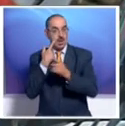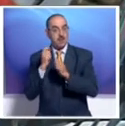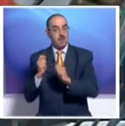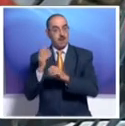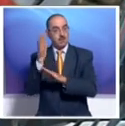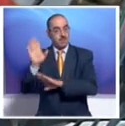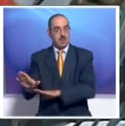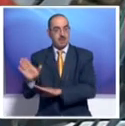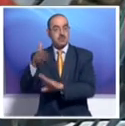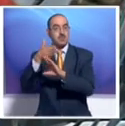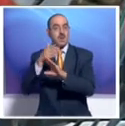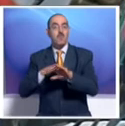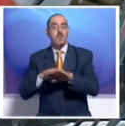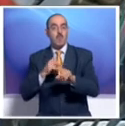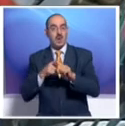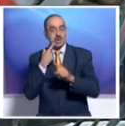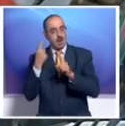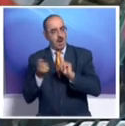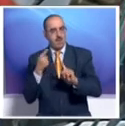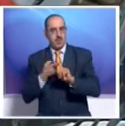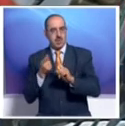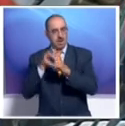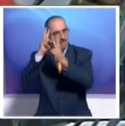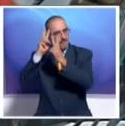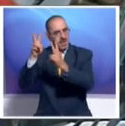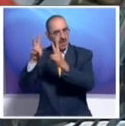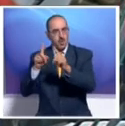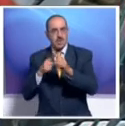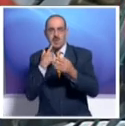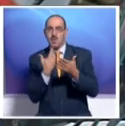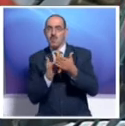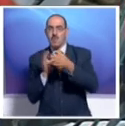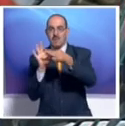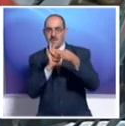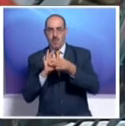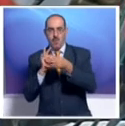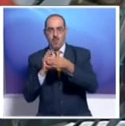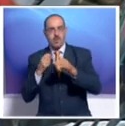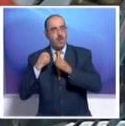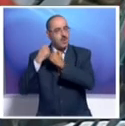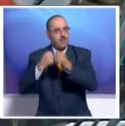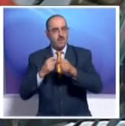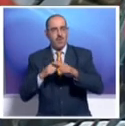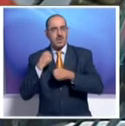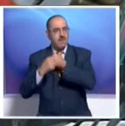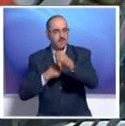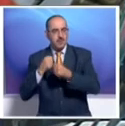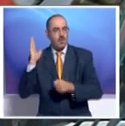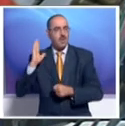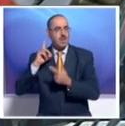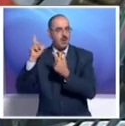لما يمثله من رمزية مقدسة لوحدة الوطن والشعب وتضحية الأجيال عبر التاريخ،